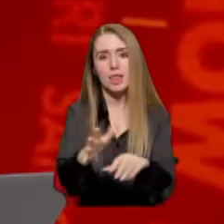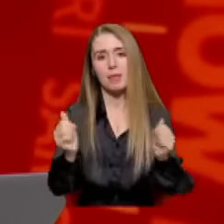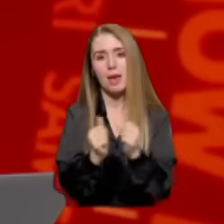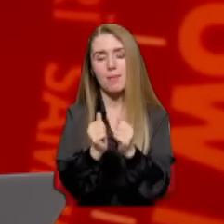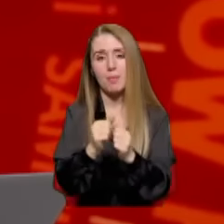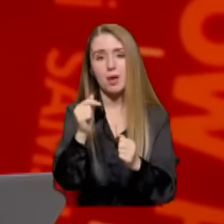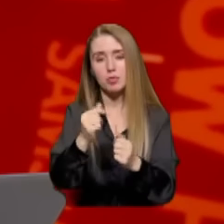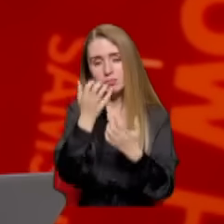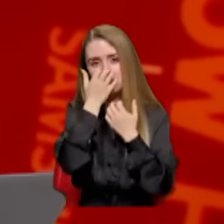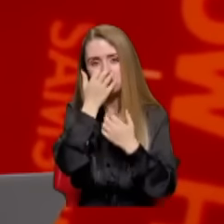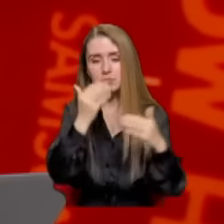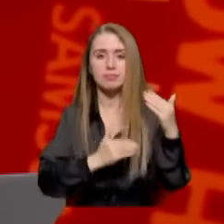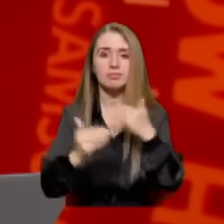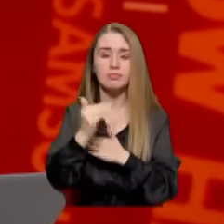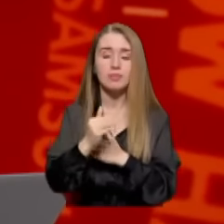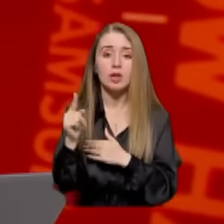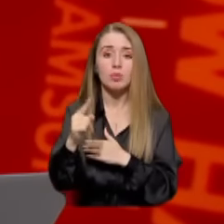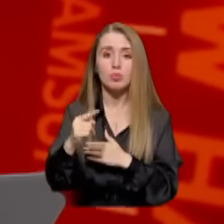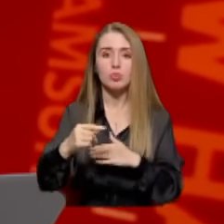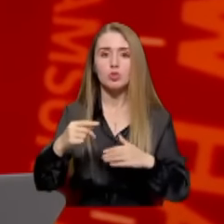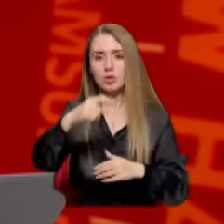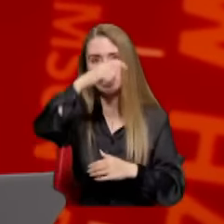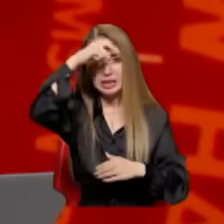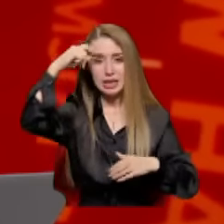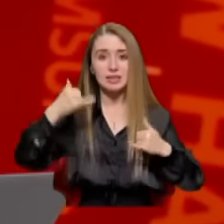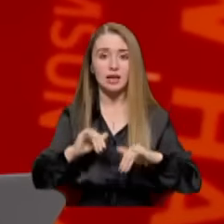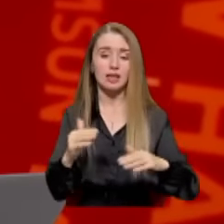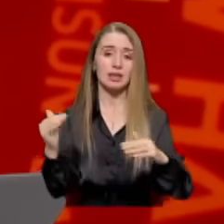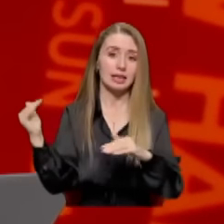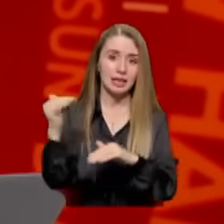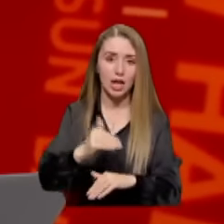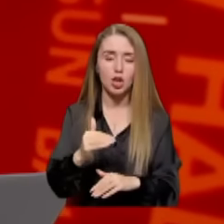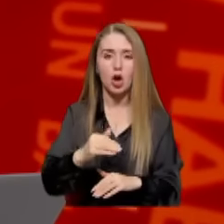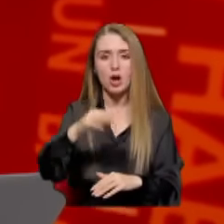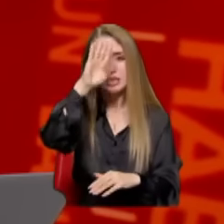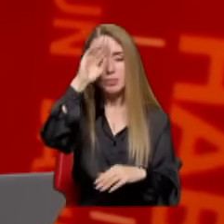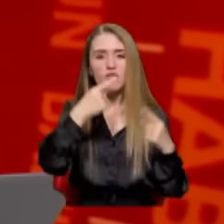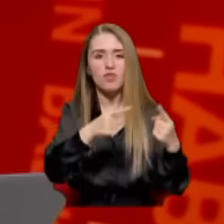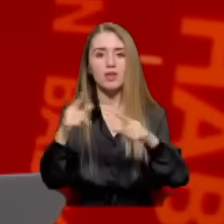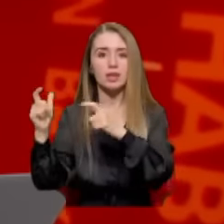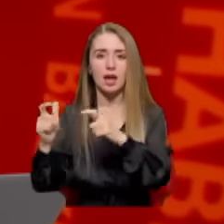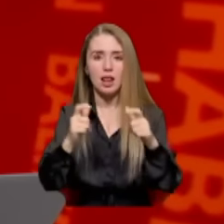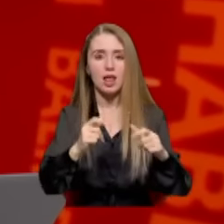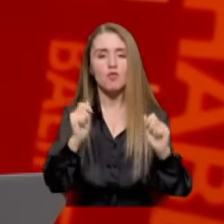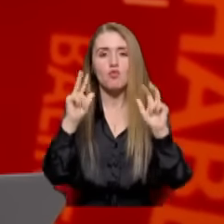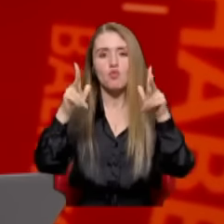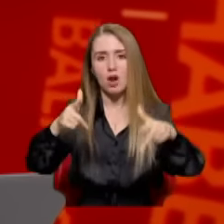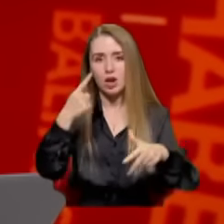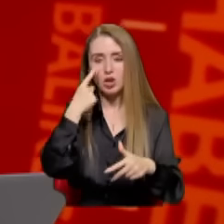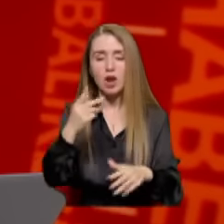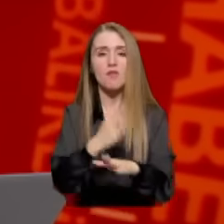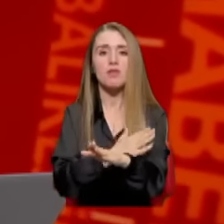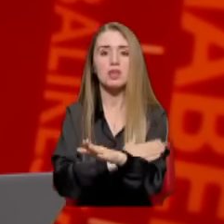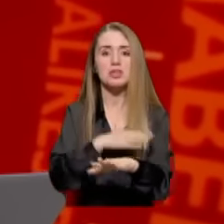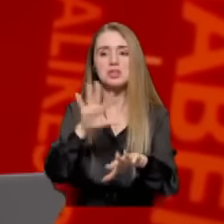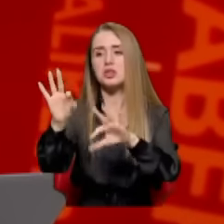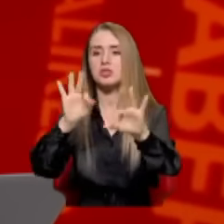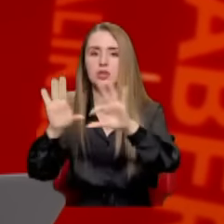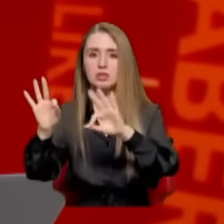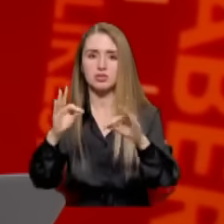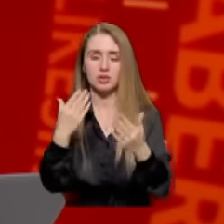birlikte talep arttı. Yaklaşan yaz tatiliyle birlikte İstanbul'un çeşitli semtlerinde düzenlenen fuarlarda tüketiciye